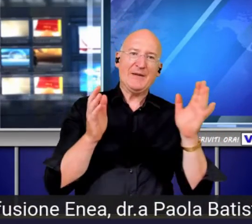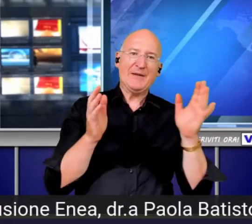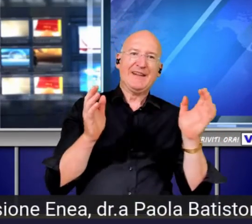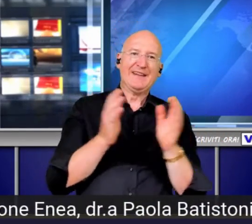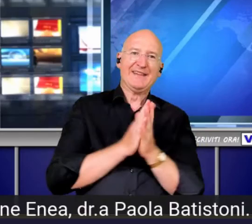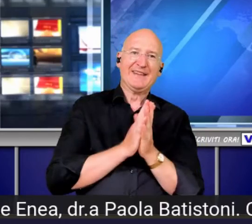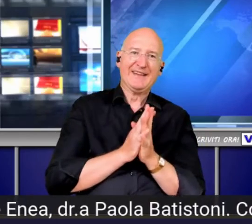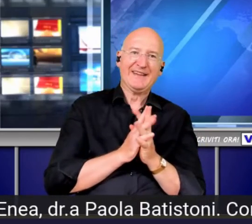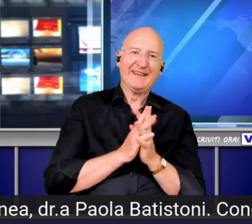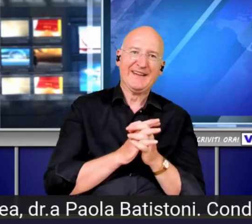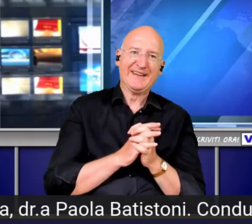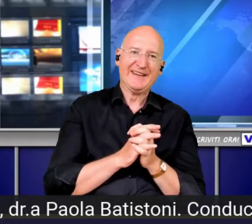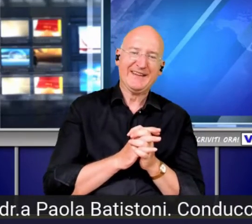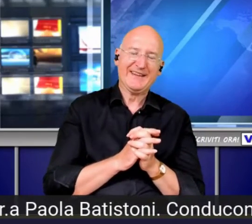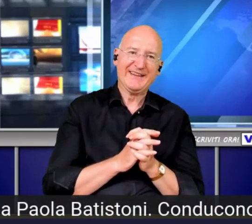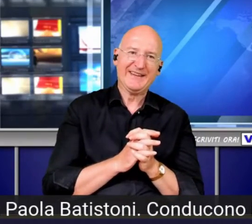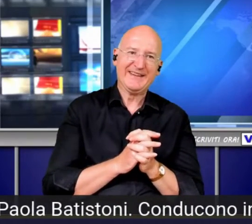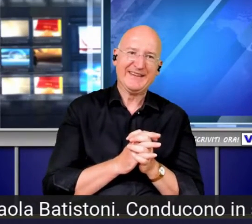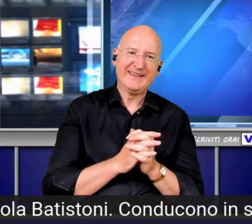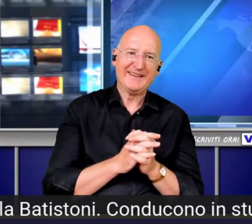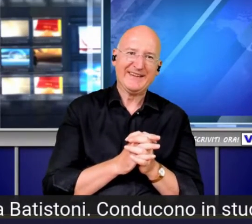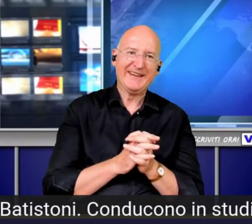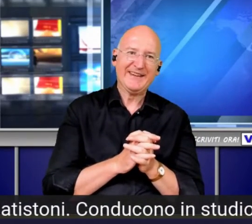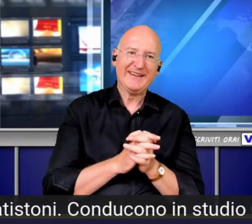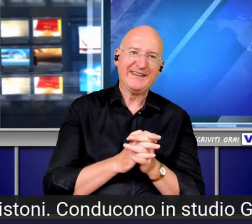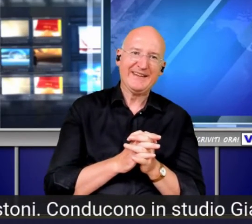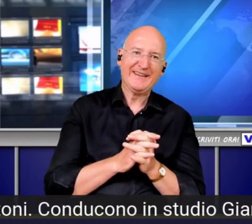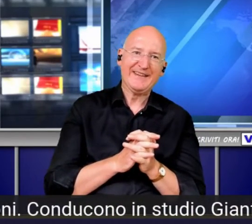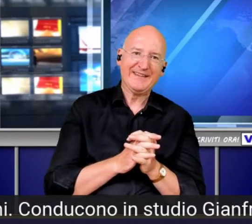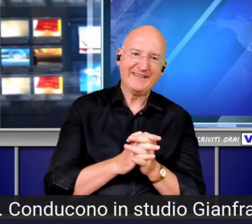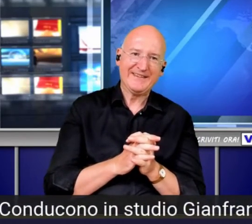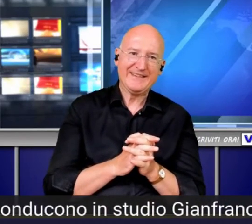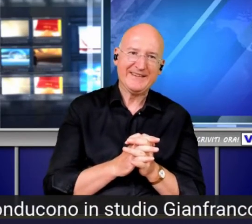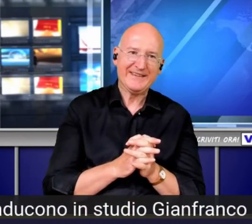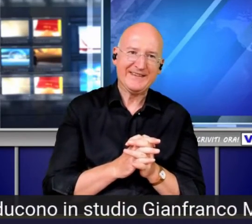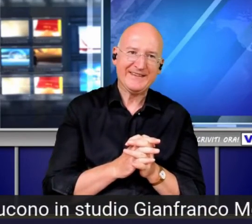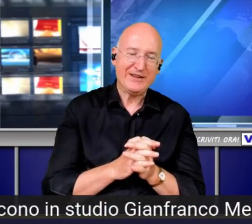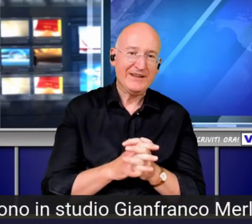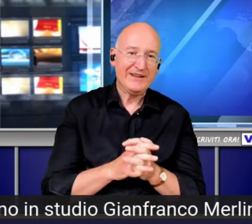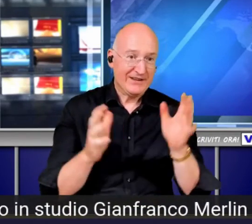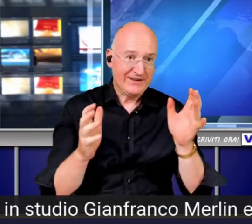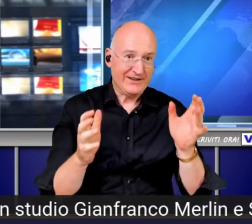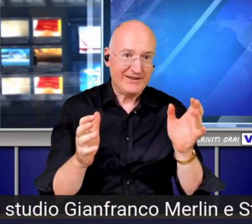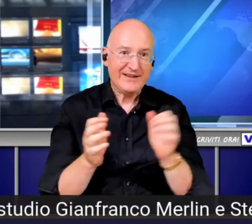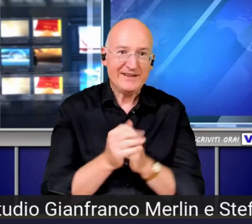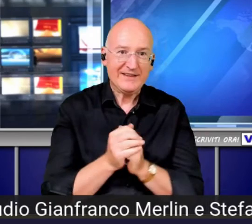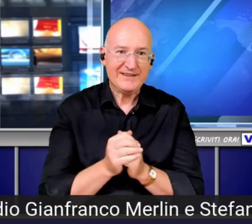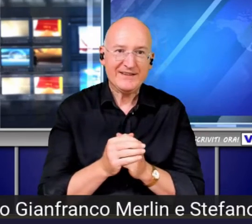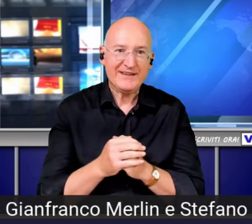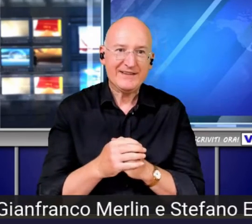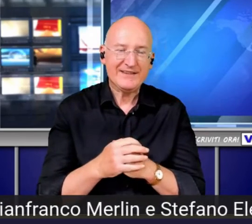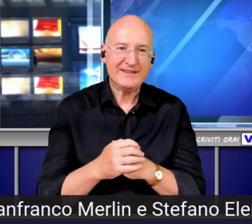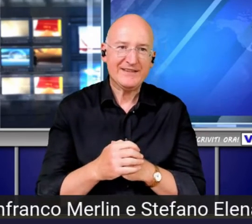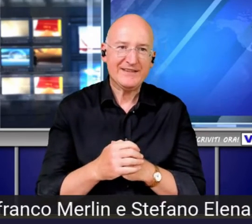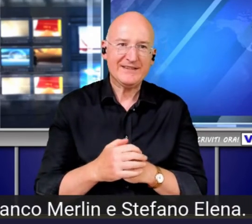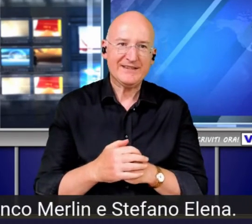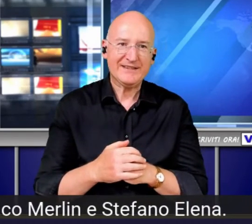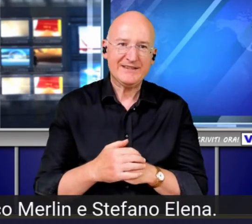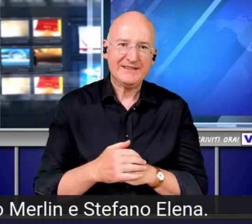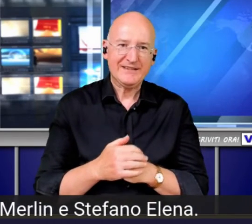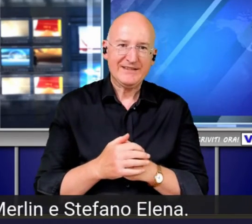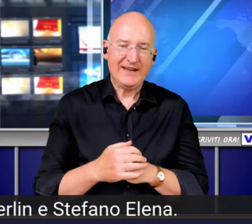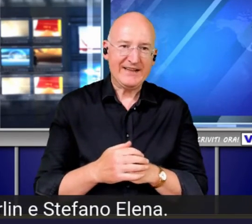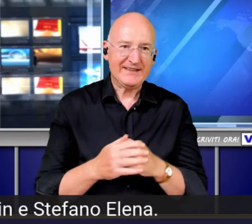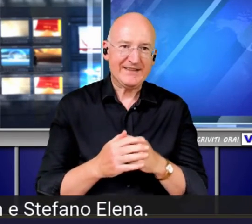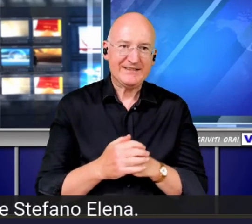io non vorrei scoraggiare i giovani vogliono fare questo lavoro, non vorrei scoraggiare i giovani e soprattutto le giovani donne. No, beh, ma